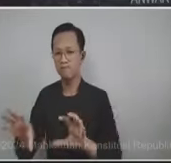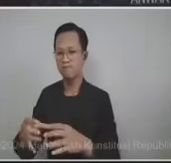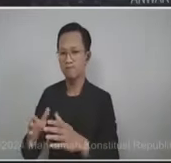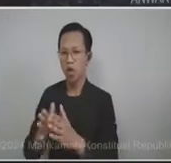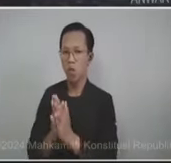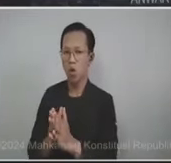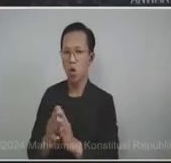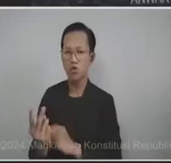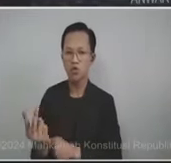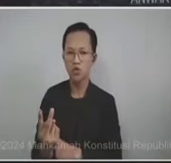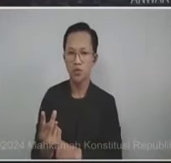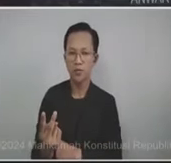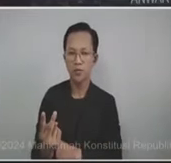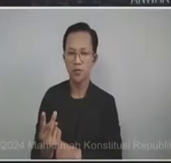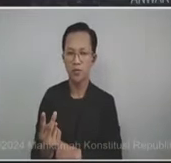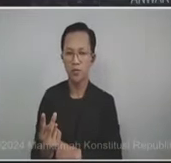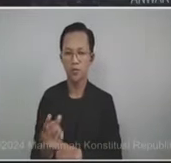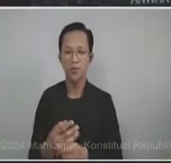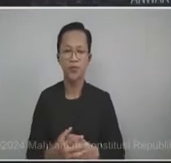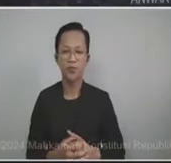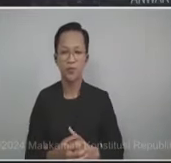sebagai para